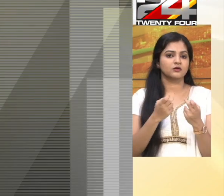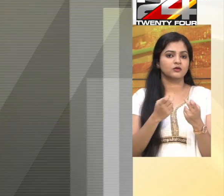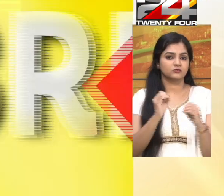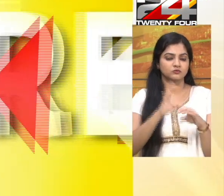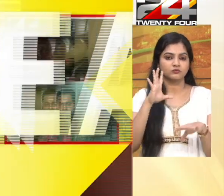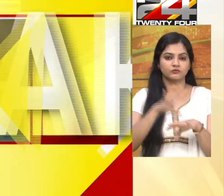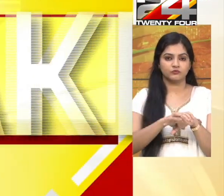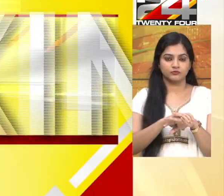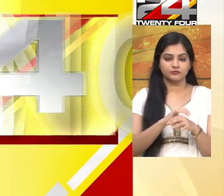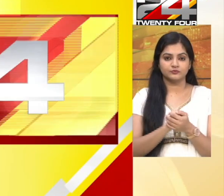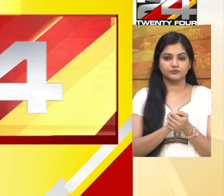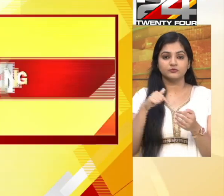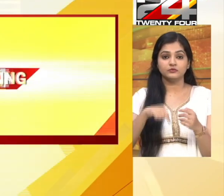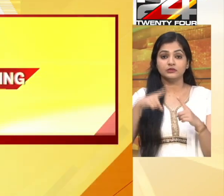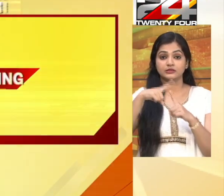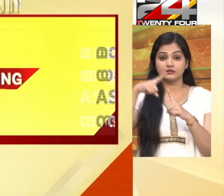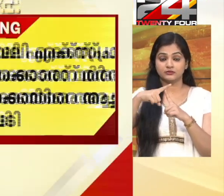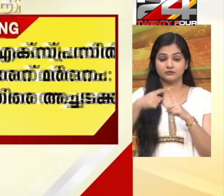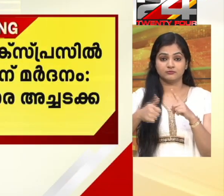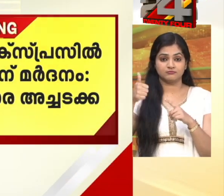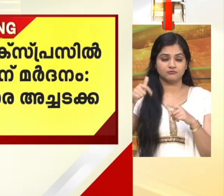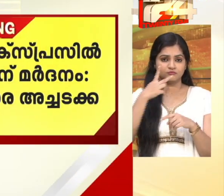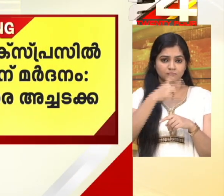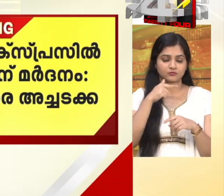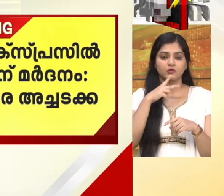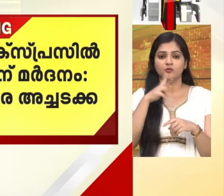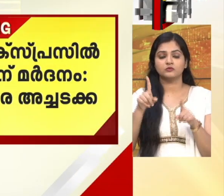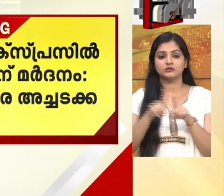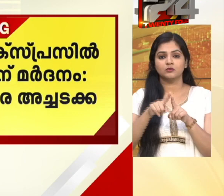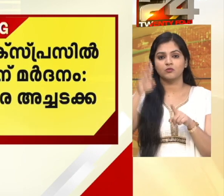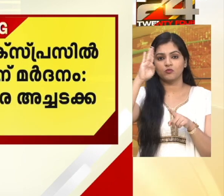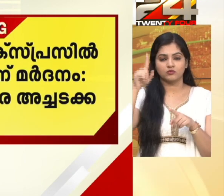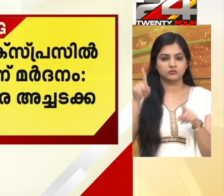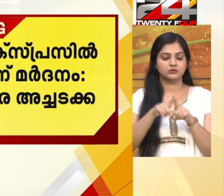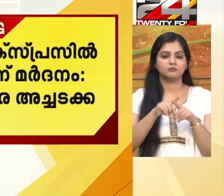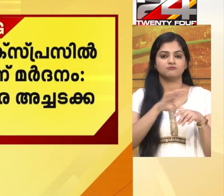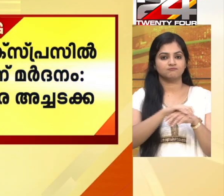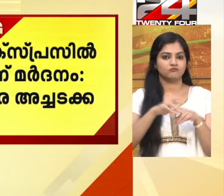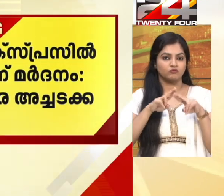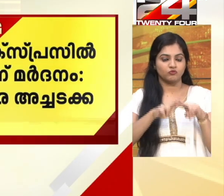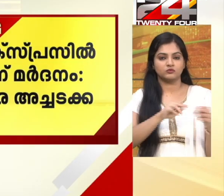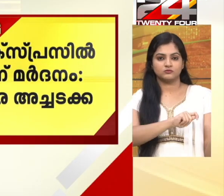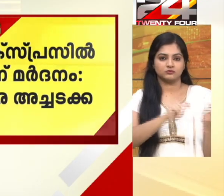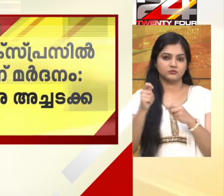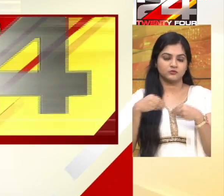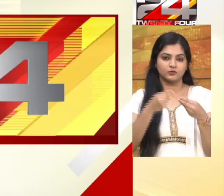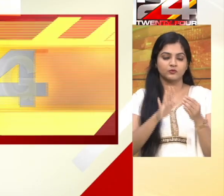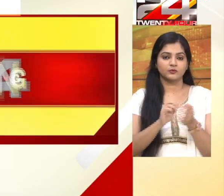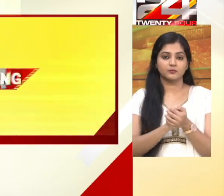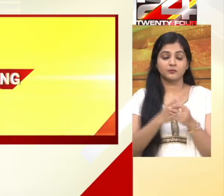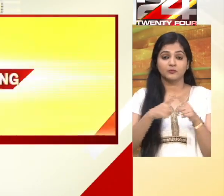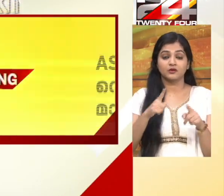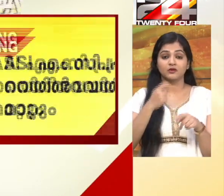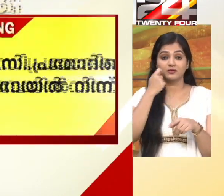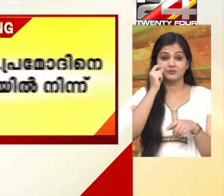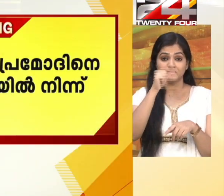അറിയുകയും അതിനുശേഷം ടി ടിയുടെ നിർദ്ദേശത്തെ തുടർന്നാണ് ഇയാളെ ബലം പ്രയോഗിച്ച് മാറ്റിയതെന്നുമാണ് ഇപ്പോൾ ആ റിപ്പോർട്ടിൽ പറയുന്നത്. അതേസമയം തന്നെ ഈ പോലീസുകാരൻ യാത്രക്കാരനെ